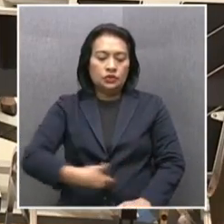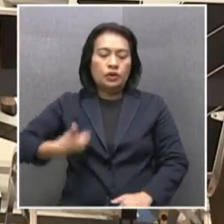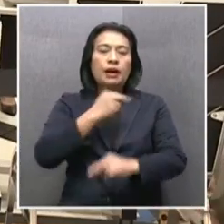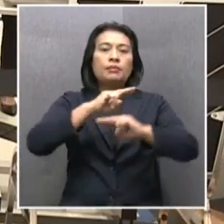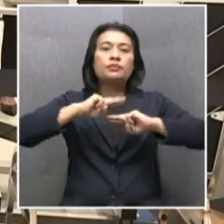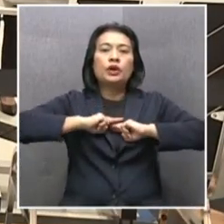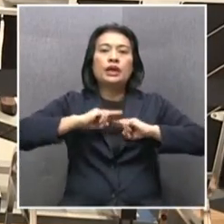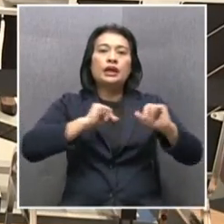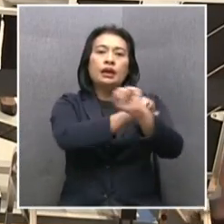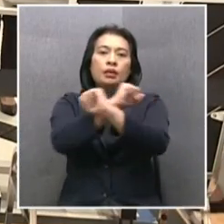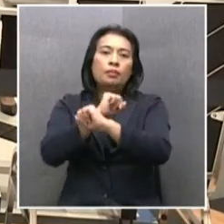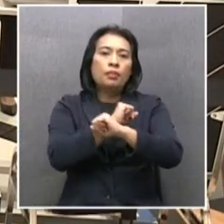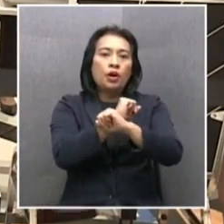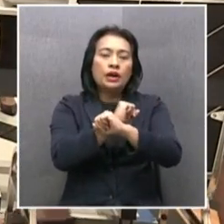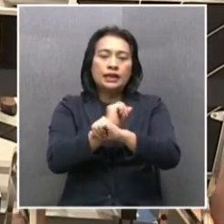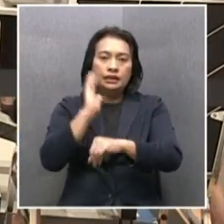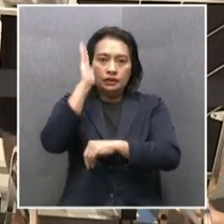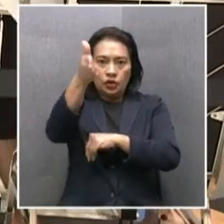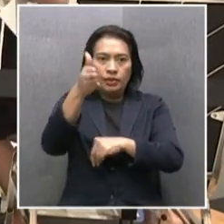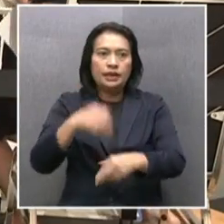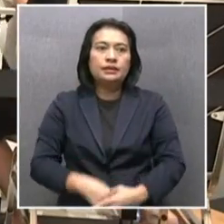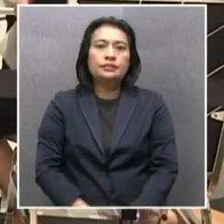ค่ะ